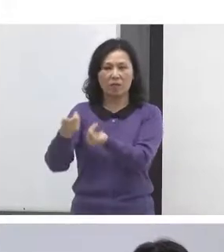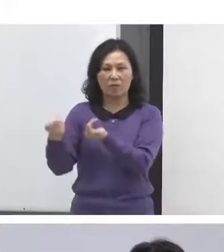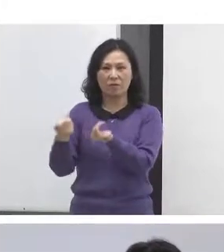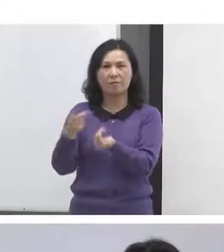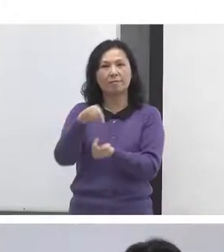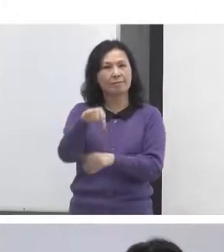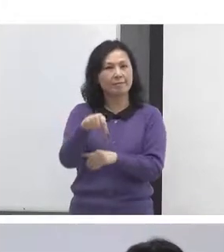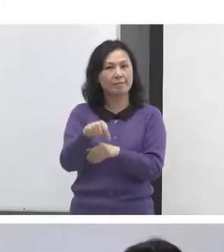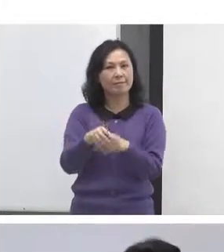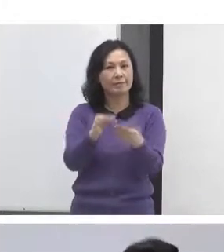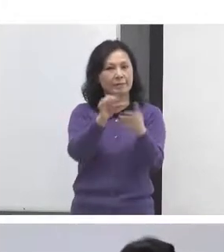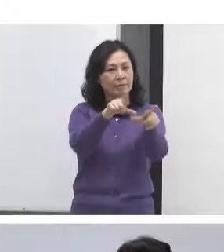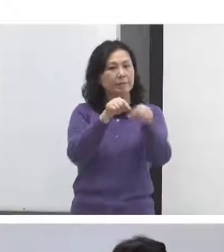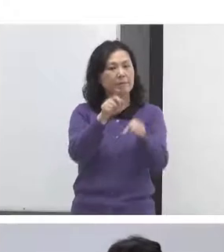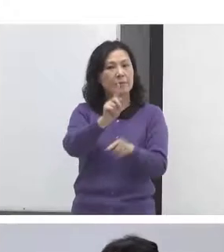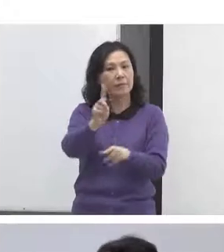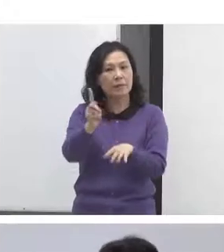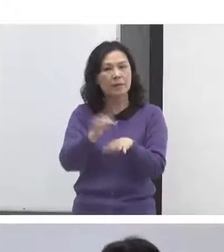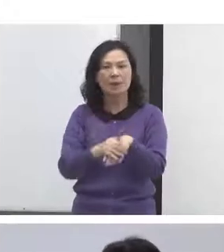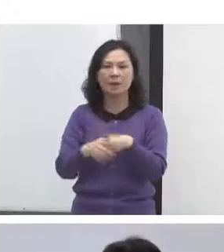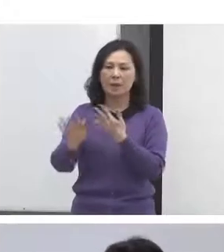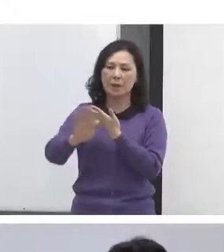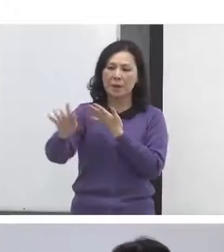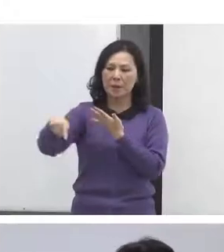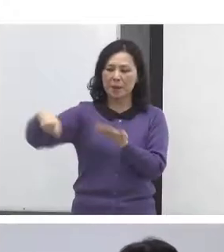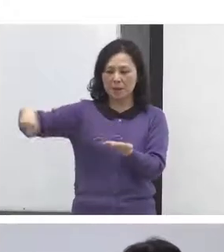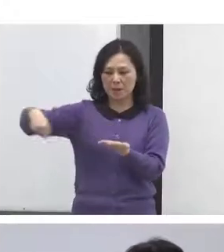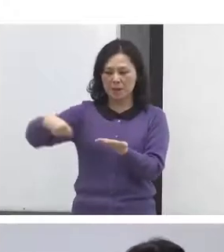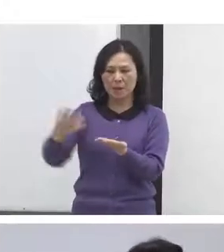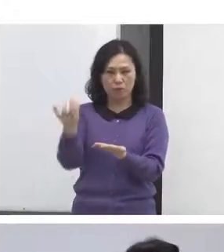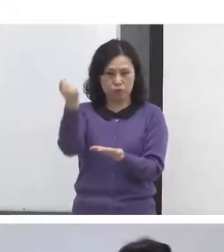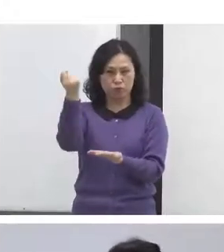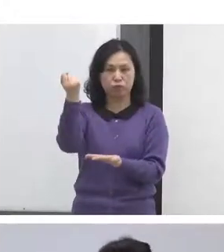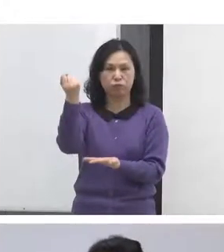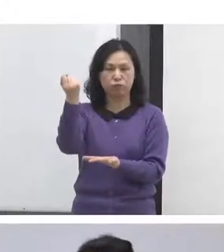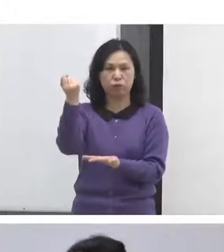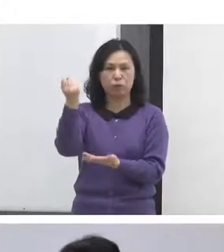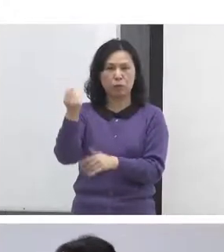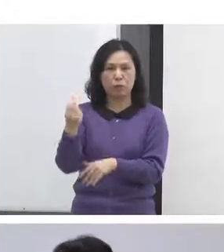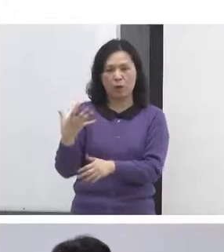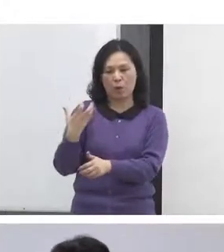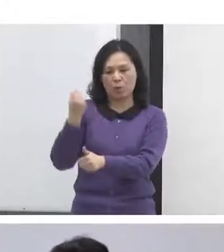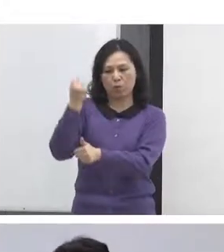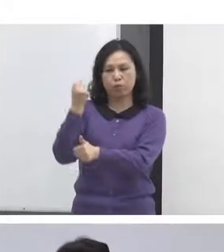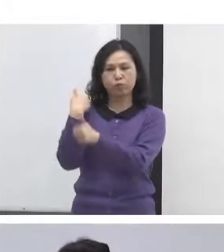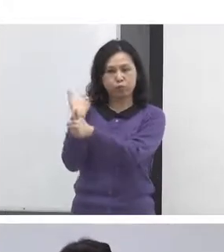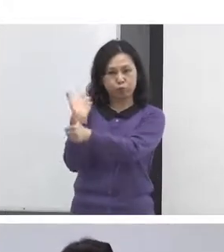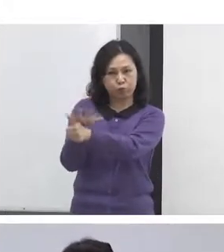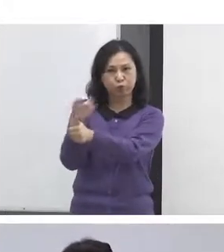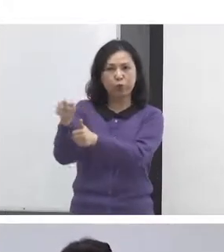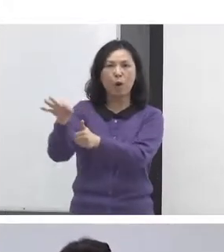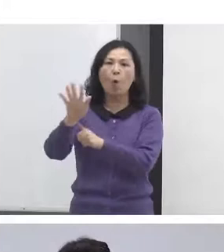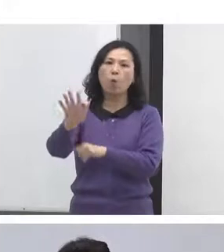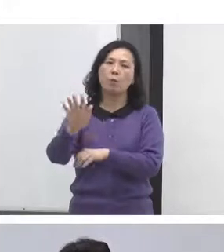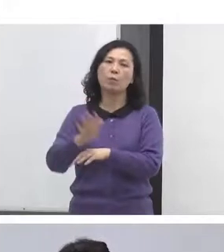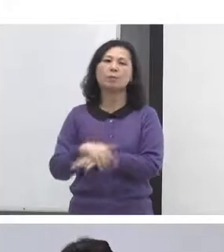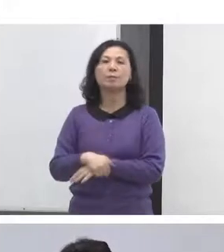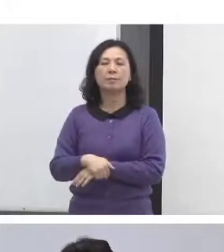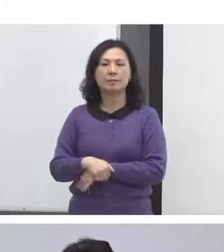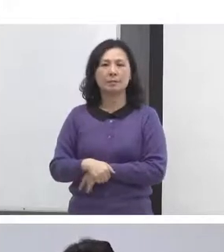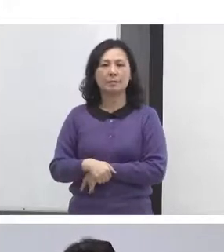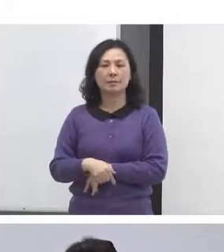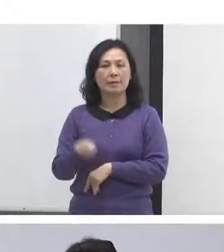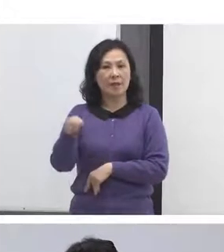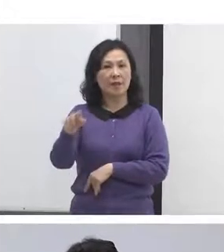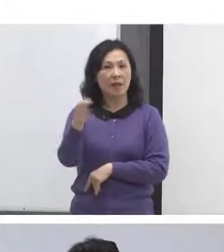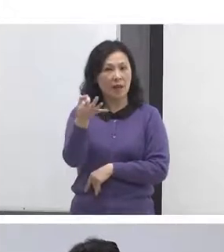原则是有另类的著作权的授权方式作为一种在